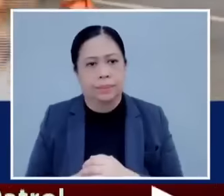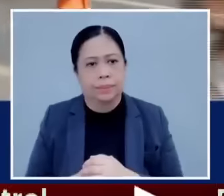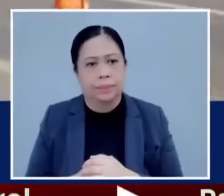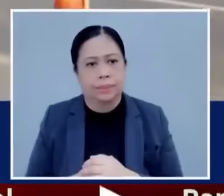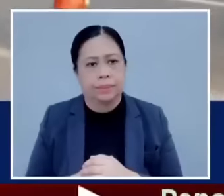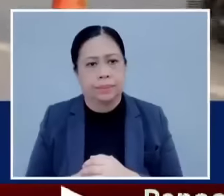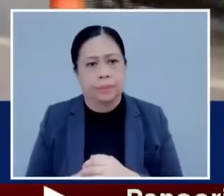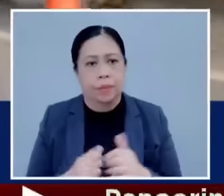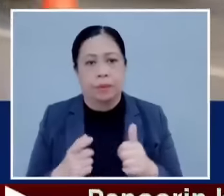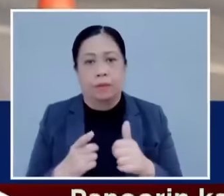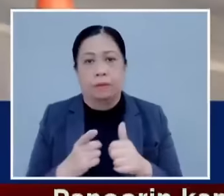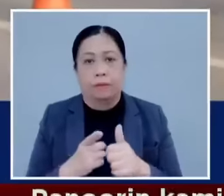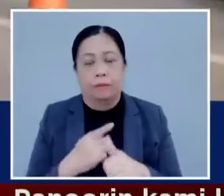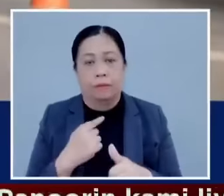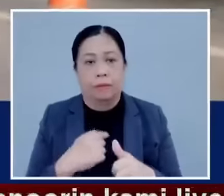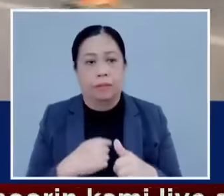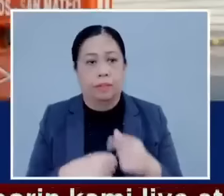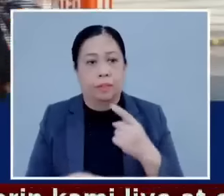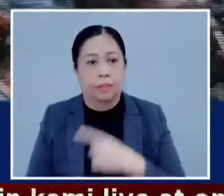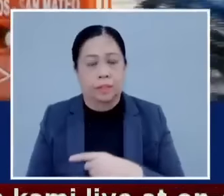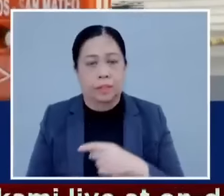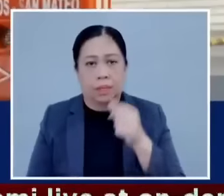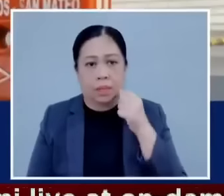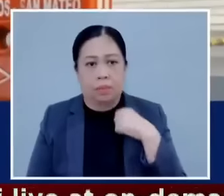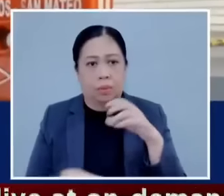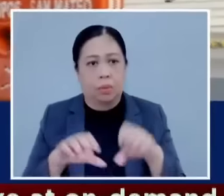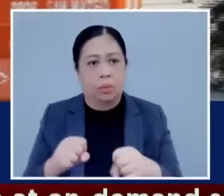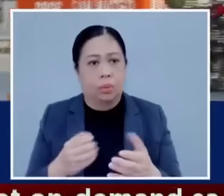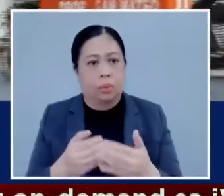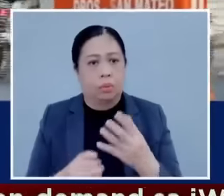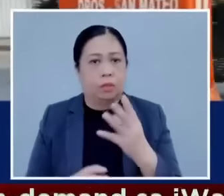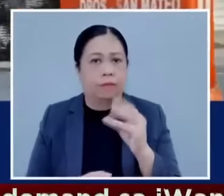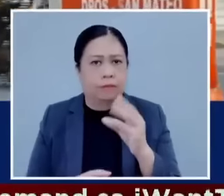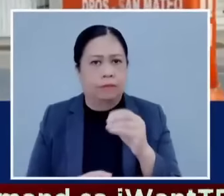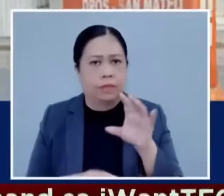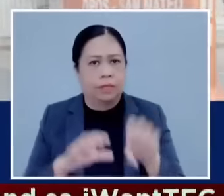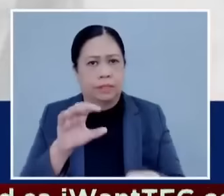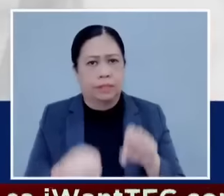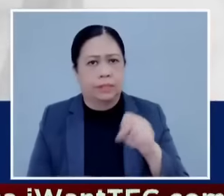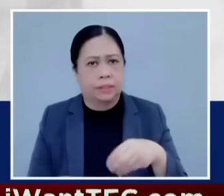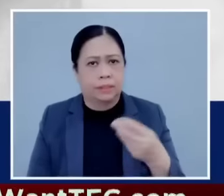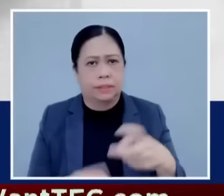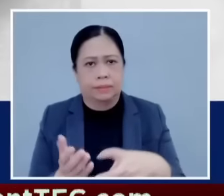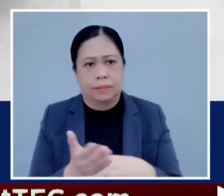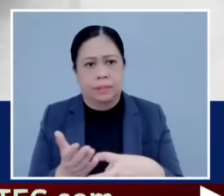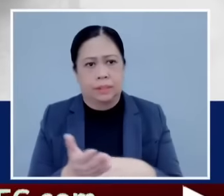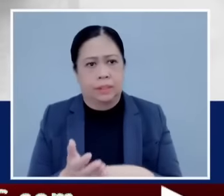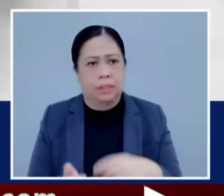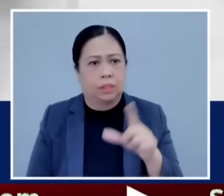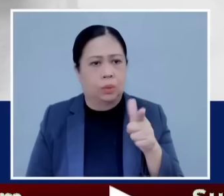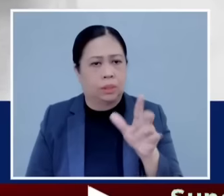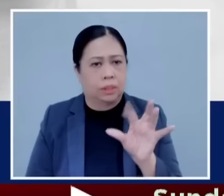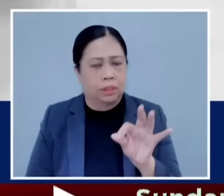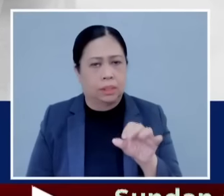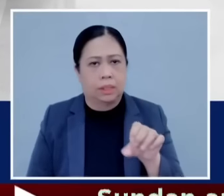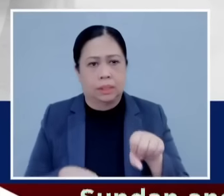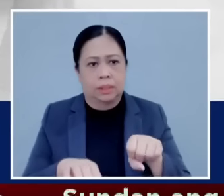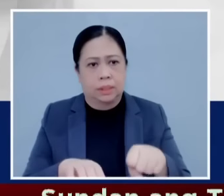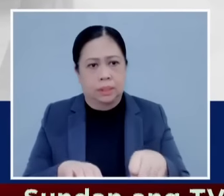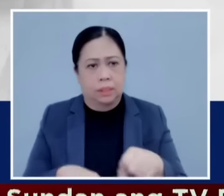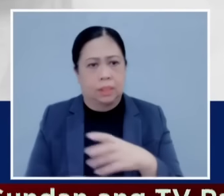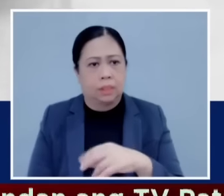Sa unang araw ng hulihan kahapon, umabot sa halos 50 ang nasita at natikitan. 29 dito ang tricycle